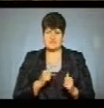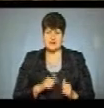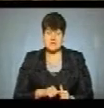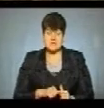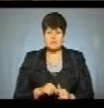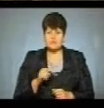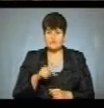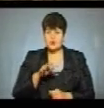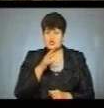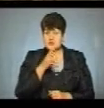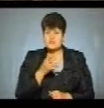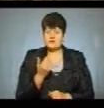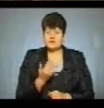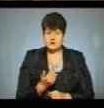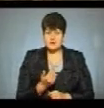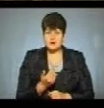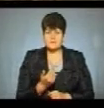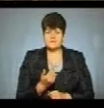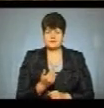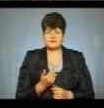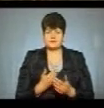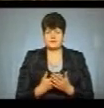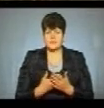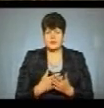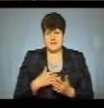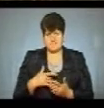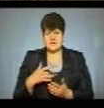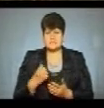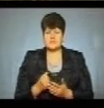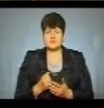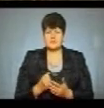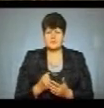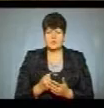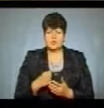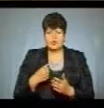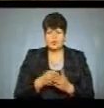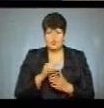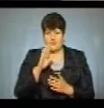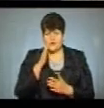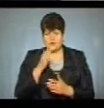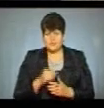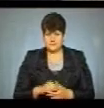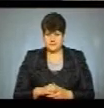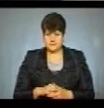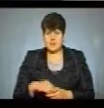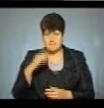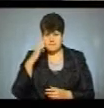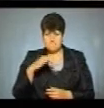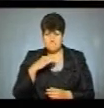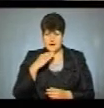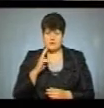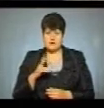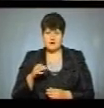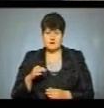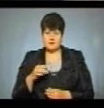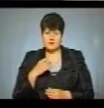же вона позиціонувала себе як принципову до ворогів та до друзів. Батько Катерини Віктор Михайлович